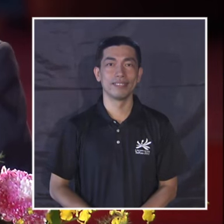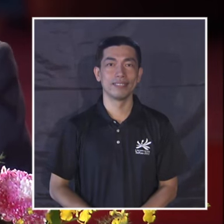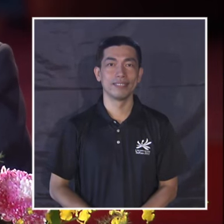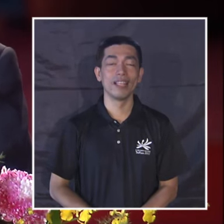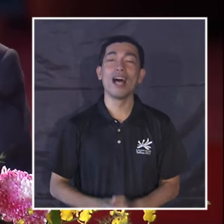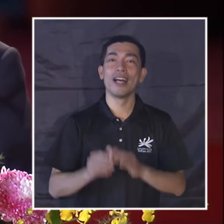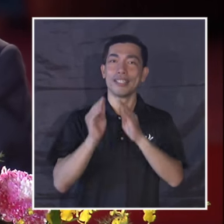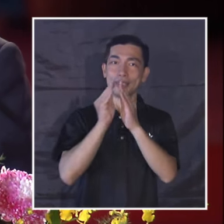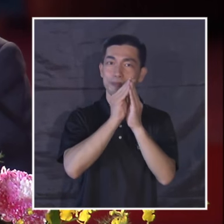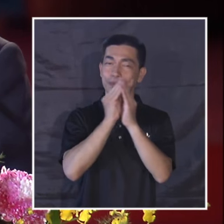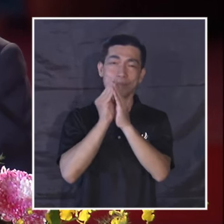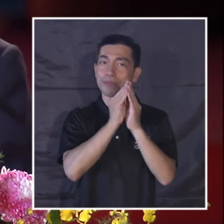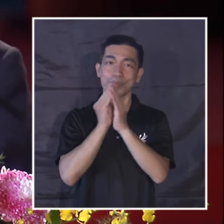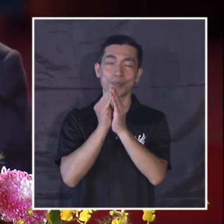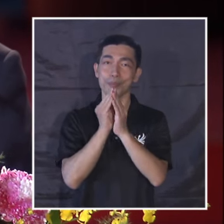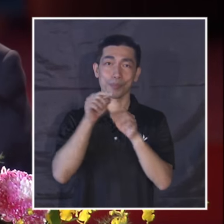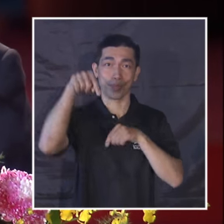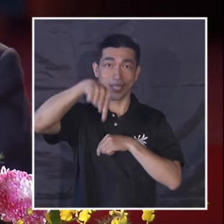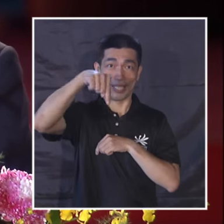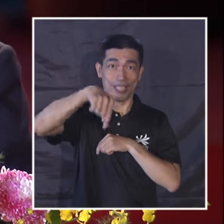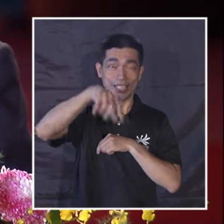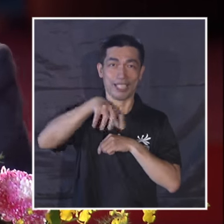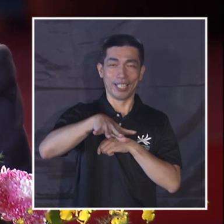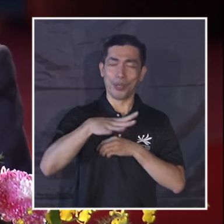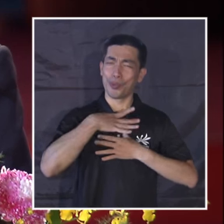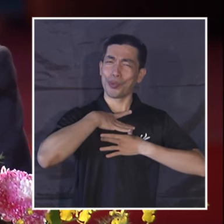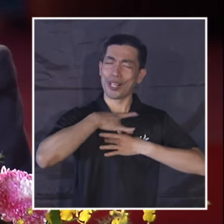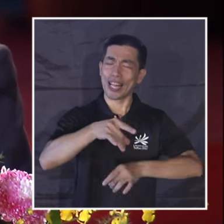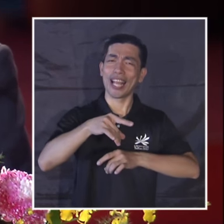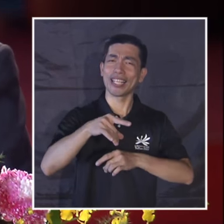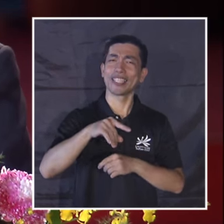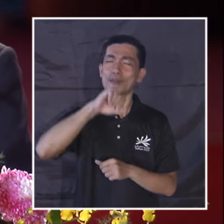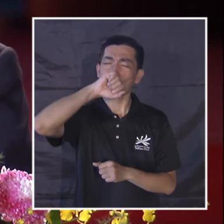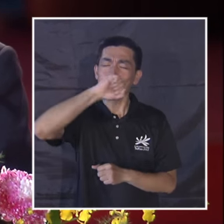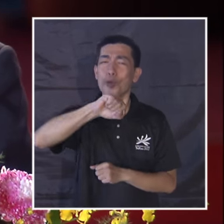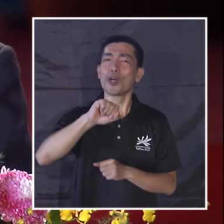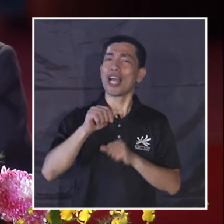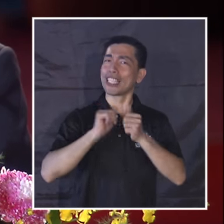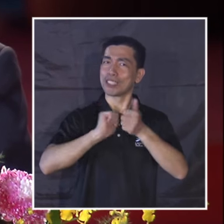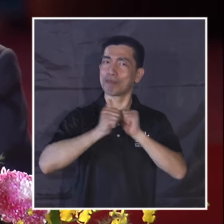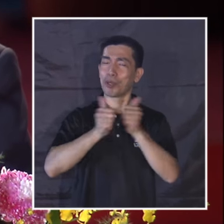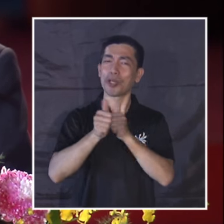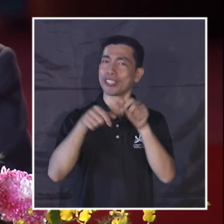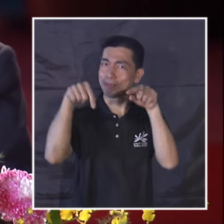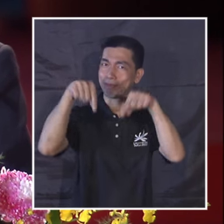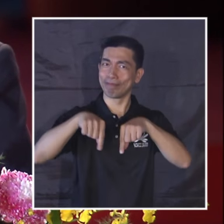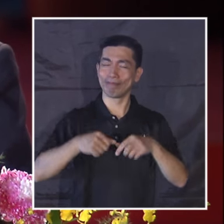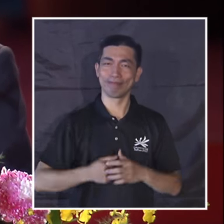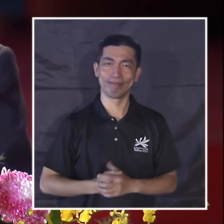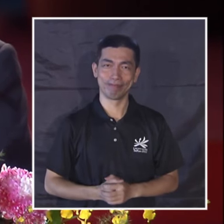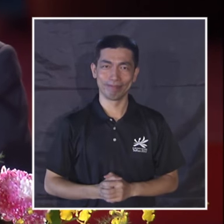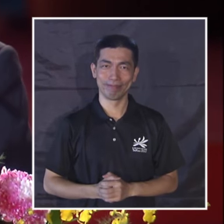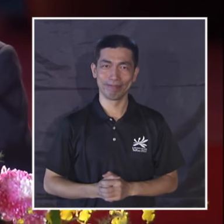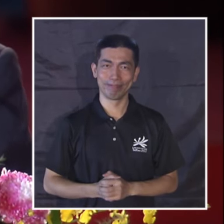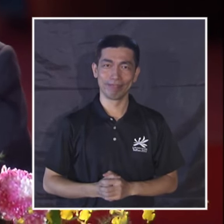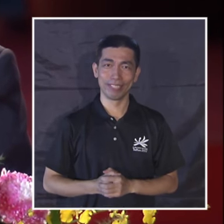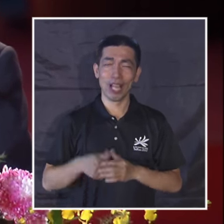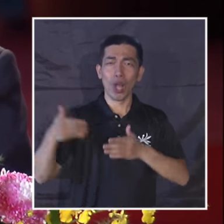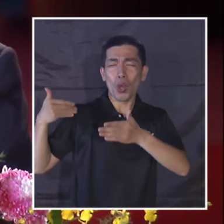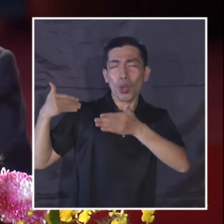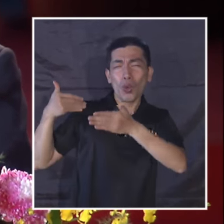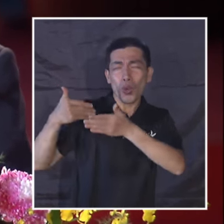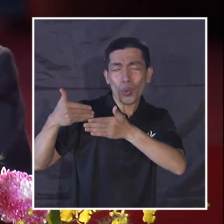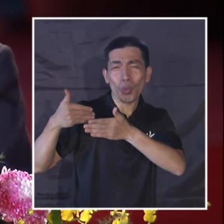桃园是一个热爱体育的友善城市。我们刚刚举办完2015